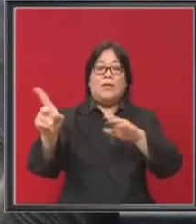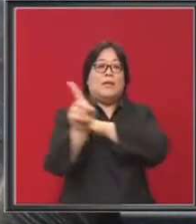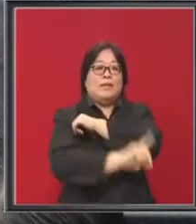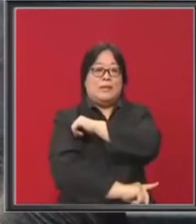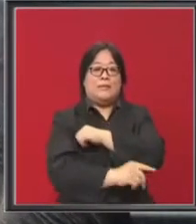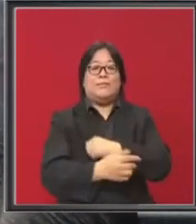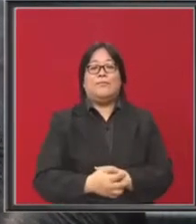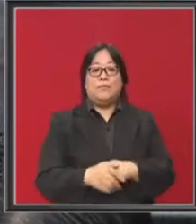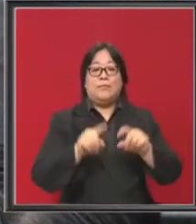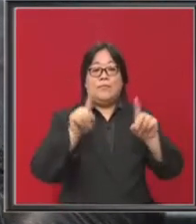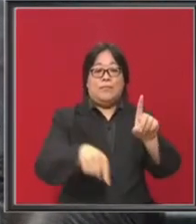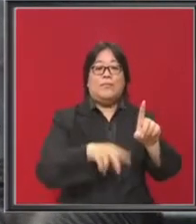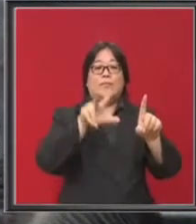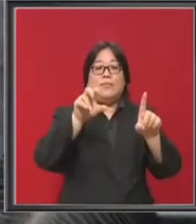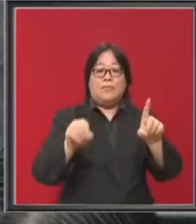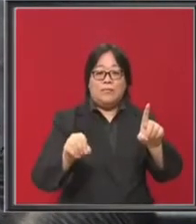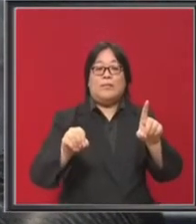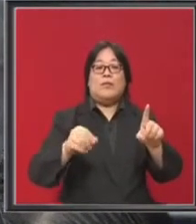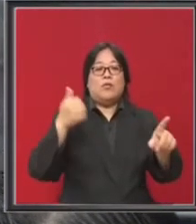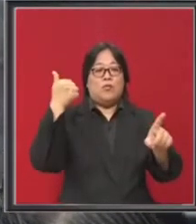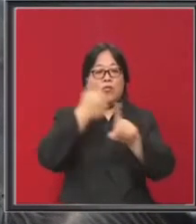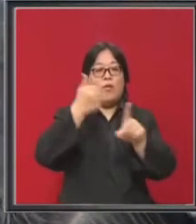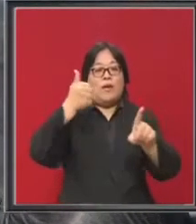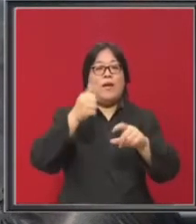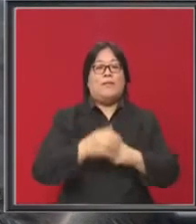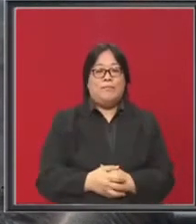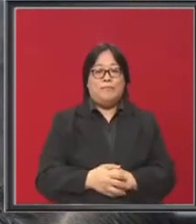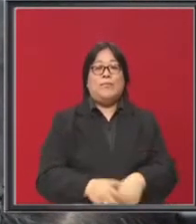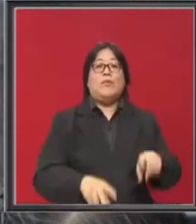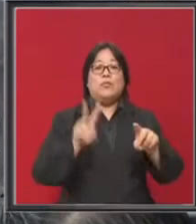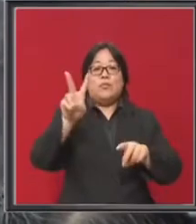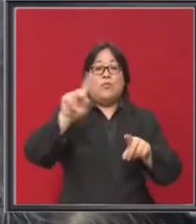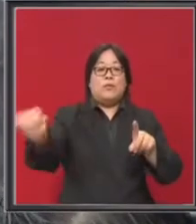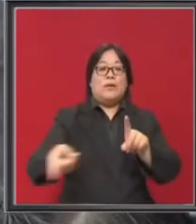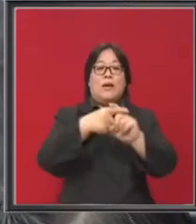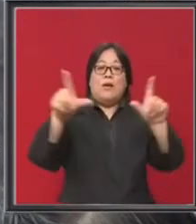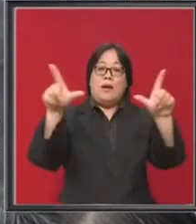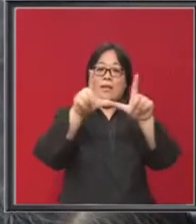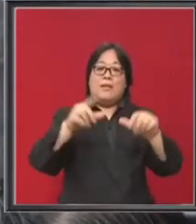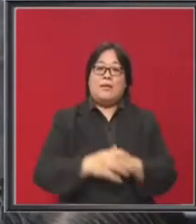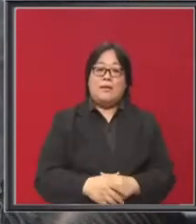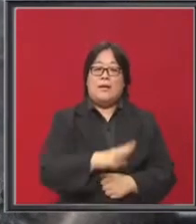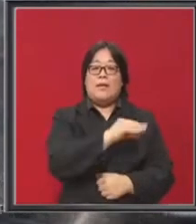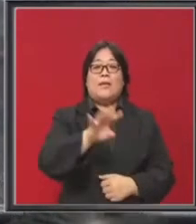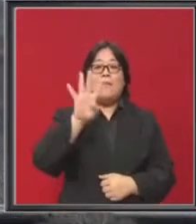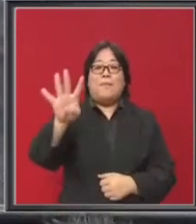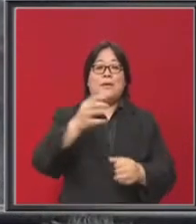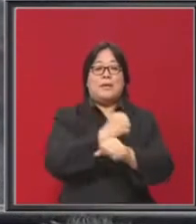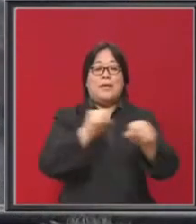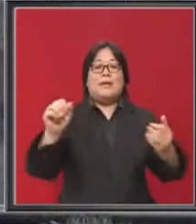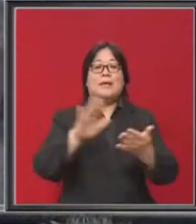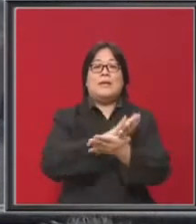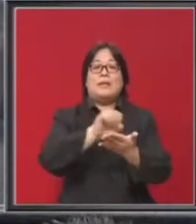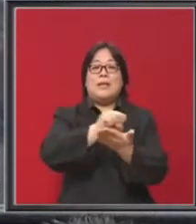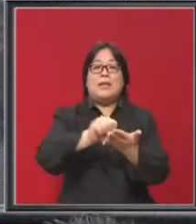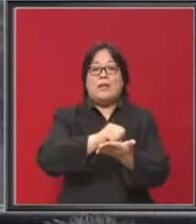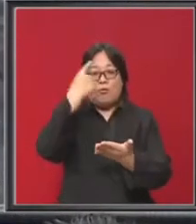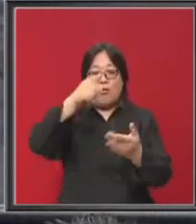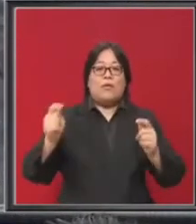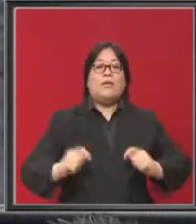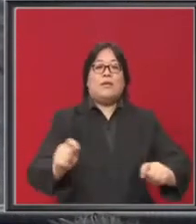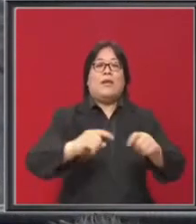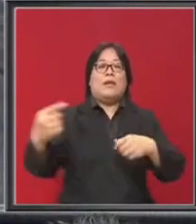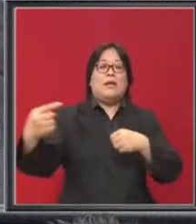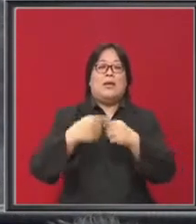pompa on 1130 notice arahan dua premis digantung desain dan Pak penyediaan kertas catatan untuk